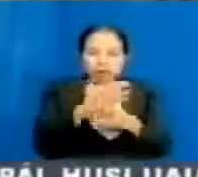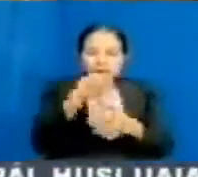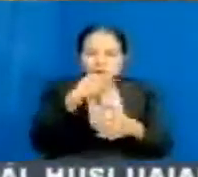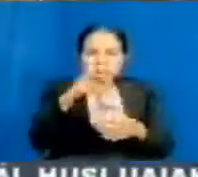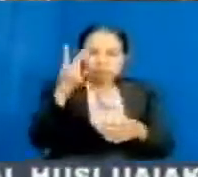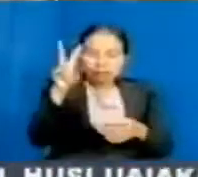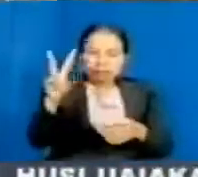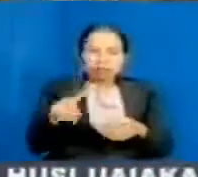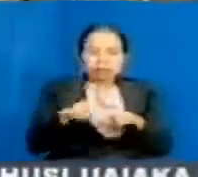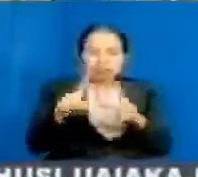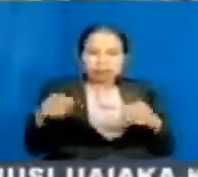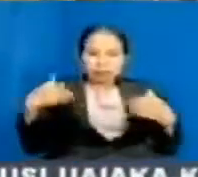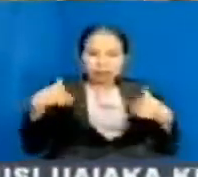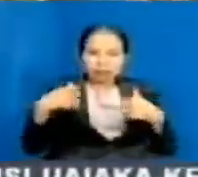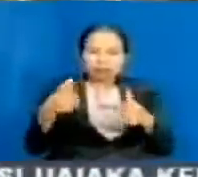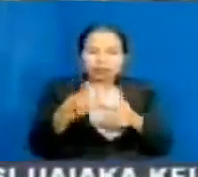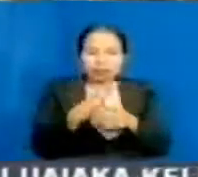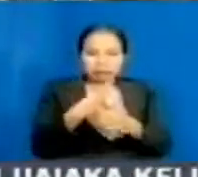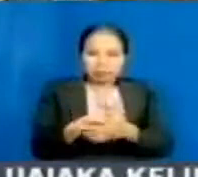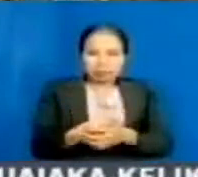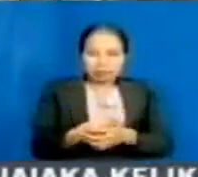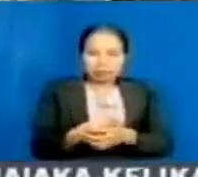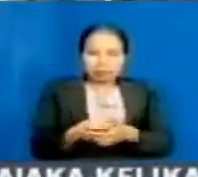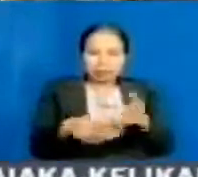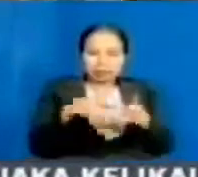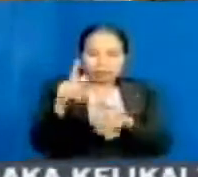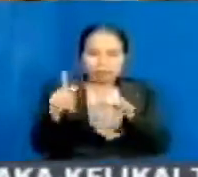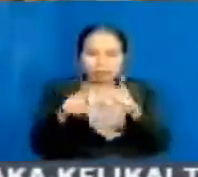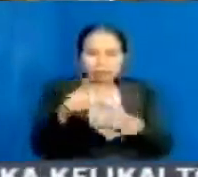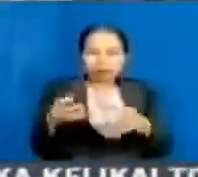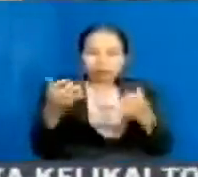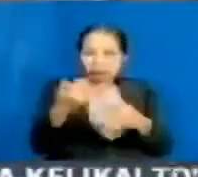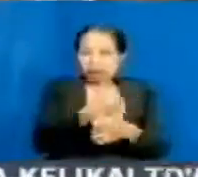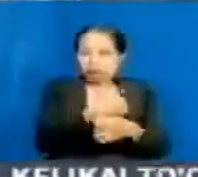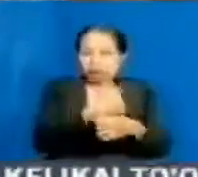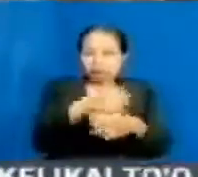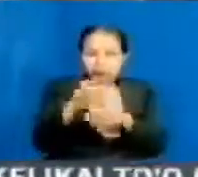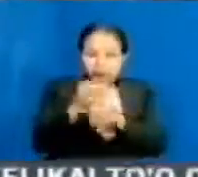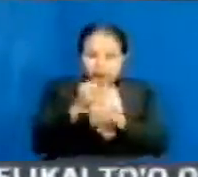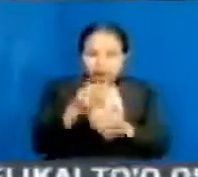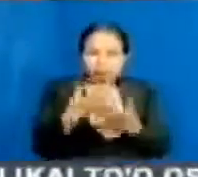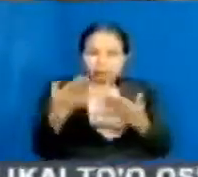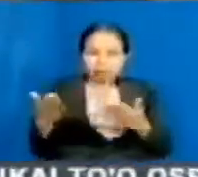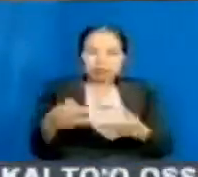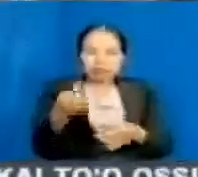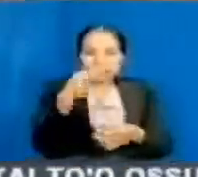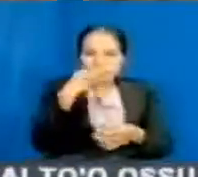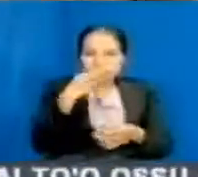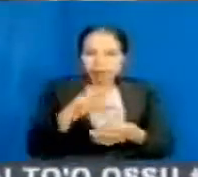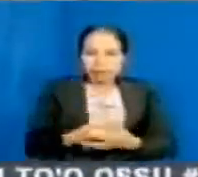da rua, mas bem a fase da rua, reclamante sira, tô agora se da oximo, sassan sexta